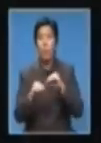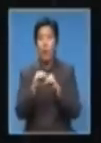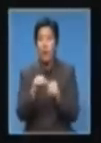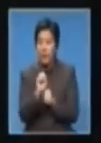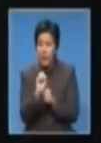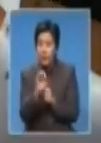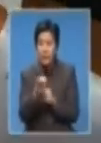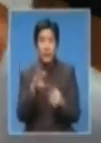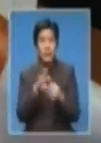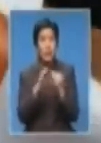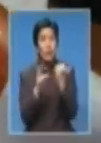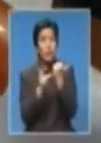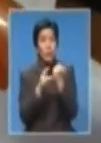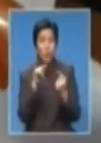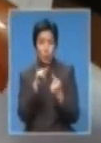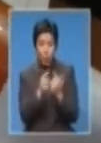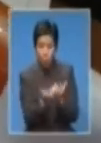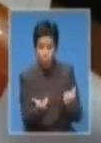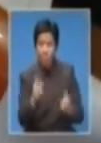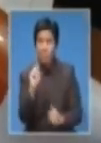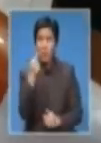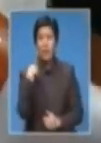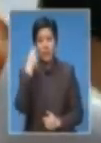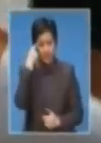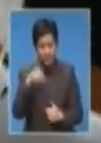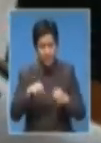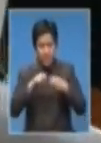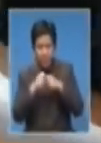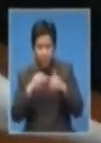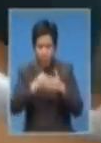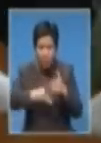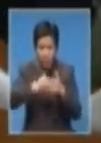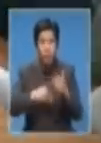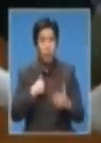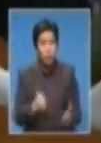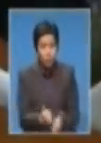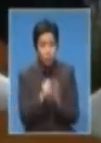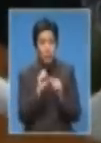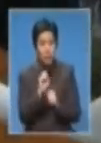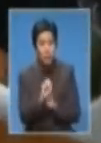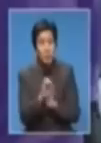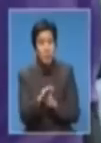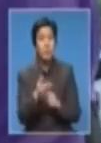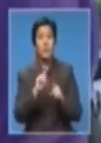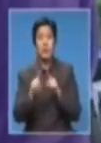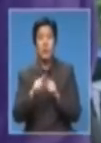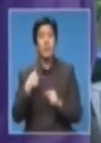คโนโลยีนวัตกรรมเพื่อช่วยผู้ประกอบการในการแก้ไขปัญหาเชิงเทคนิคซึ่งก็ตั้งเป้าหมายการพัฒนาผู้ประกอบการประม